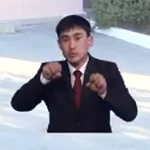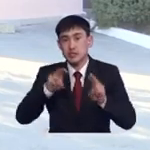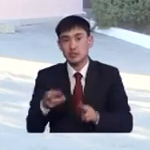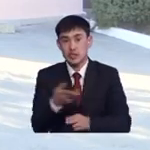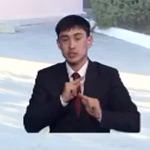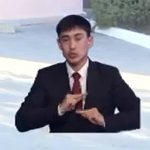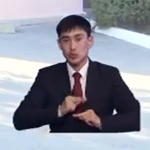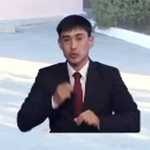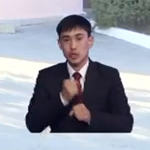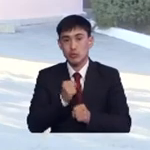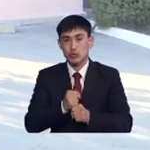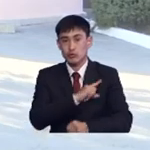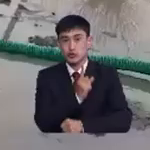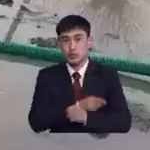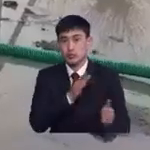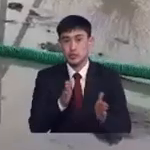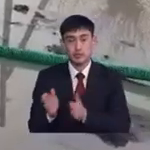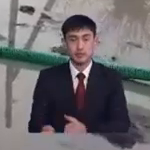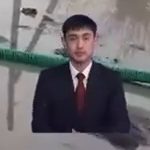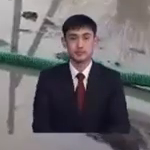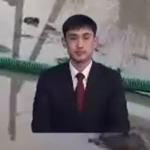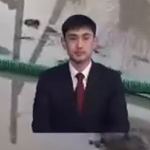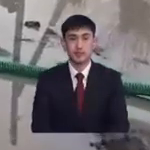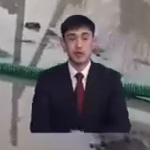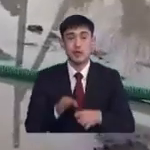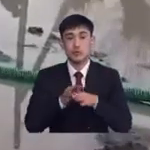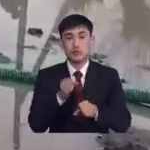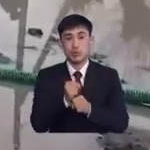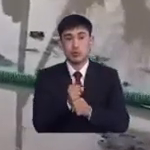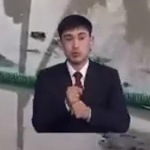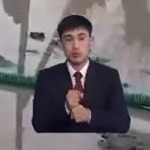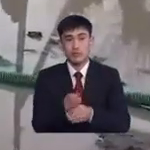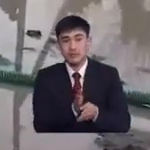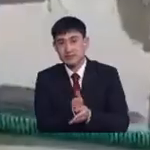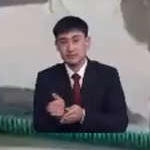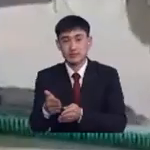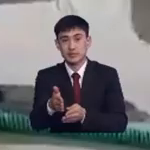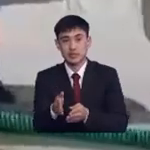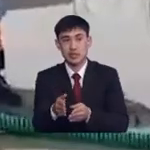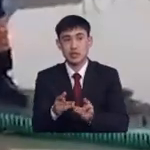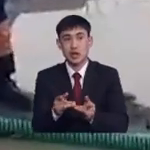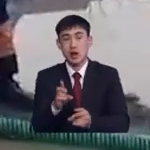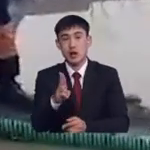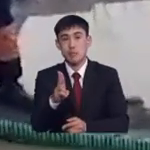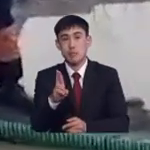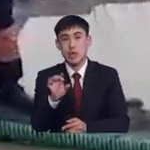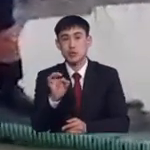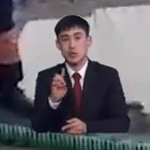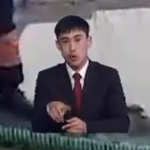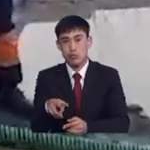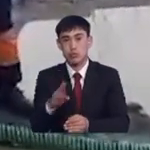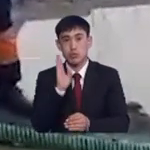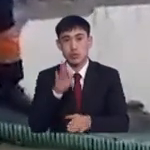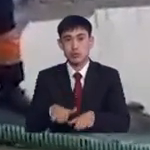Наши сотрудники работают в усиленном режиме. Ведутся работы по отводу талых вод и расширению канала на станции Бесколь, где были подтоплены